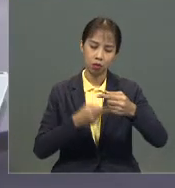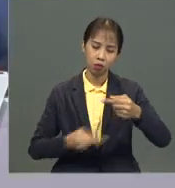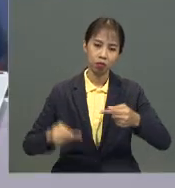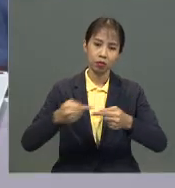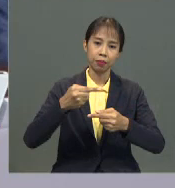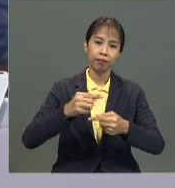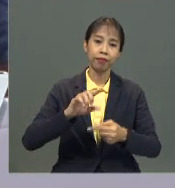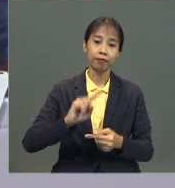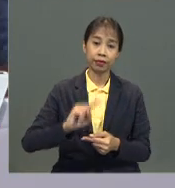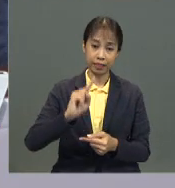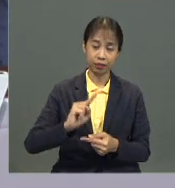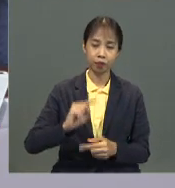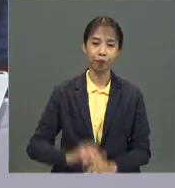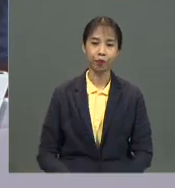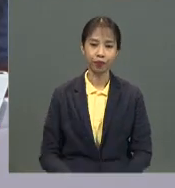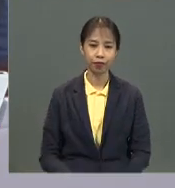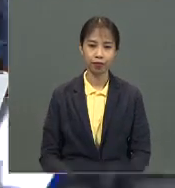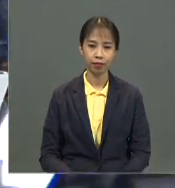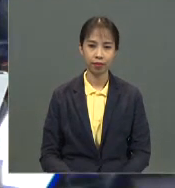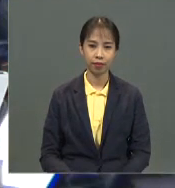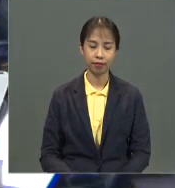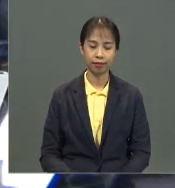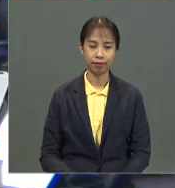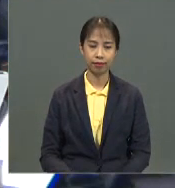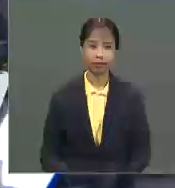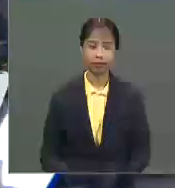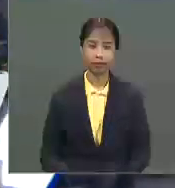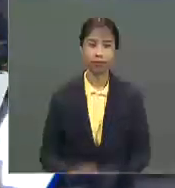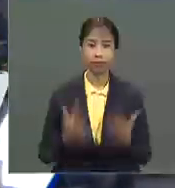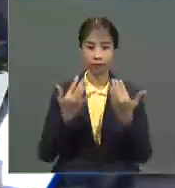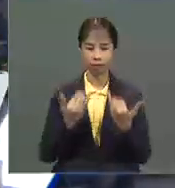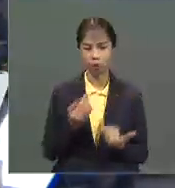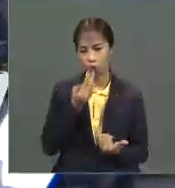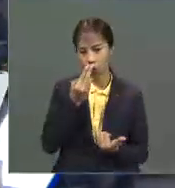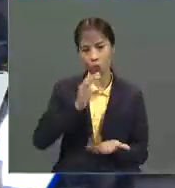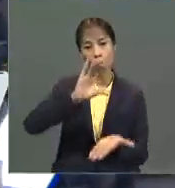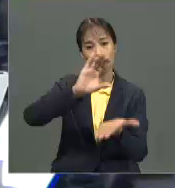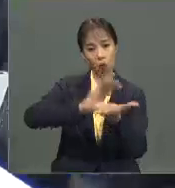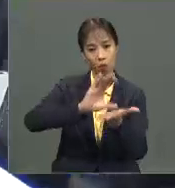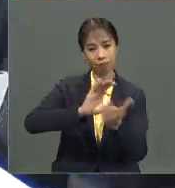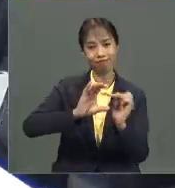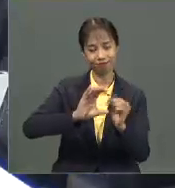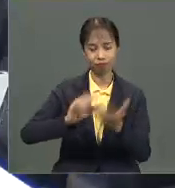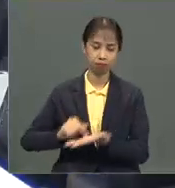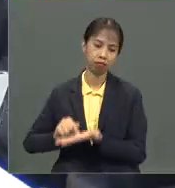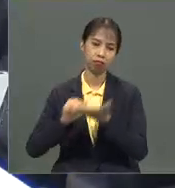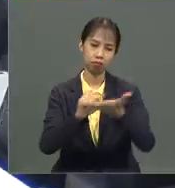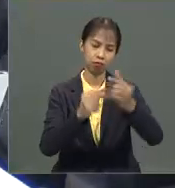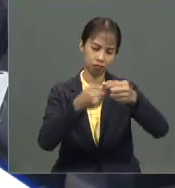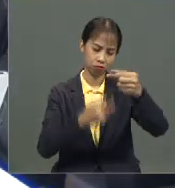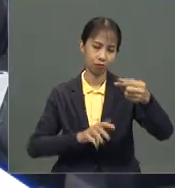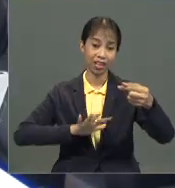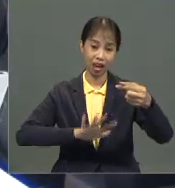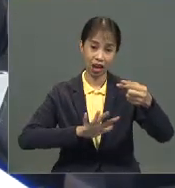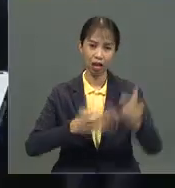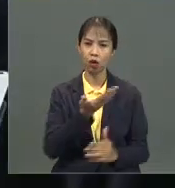ใน57ครับทีนี้เราลองมาดูรายละเอียดของงบประมาณที่ถูกเสนอ5อันดับที่มีจำนวนมาก